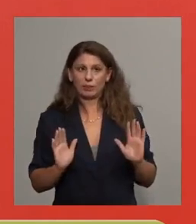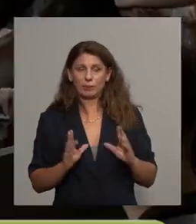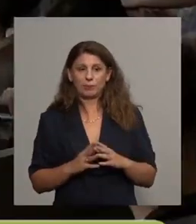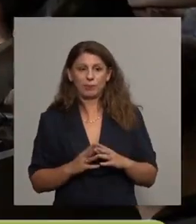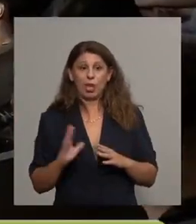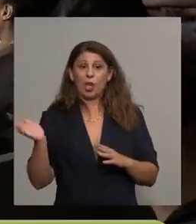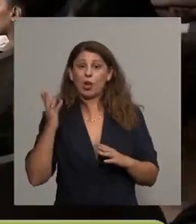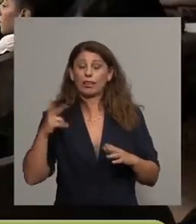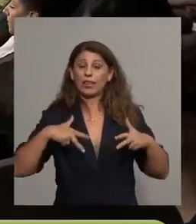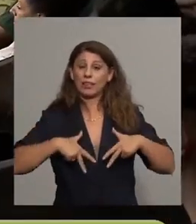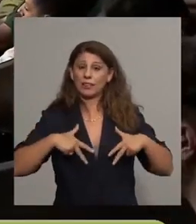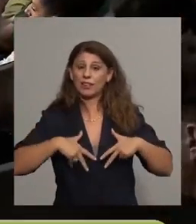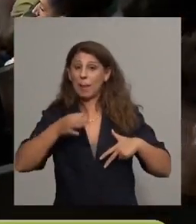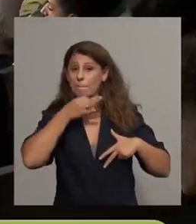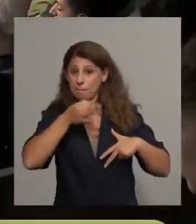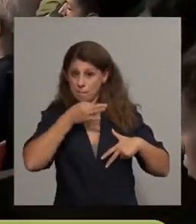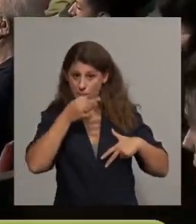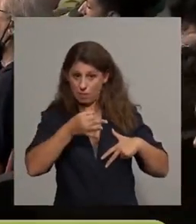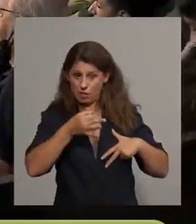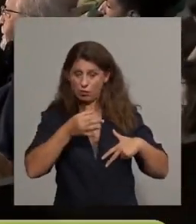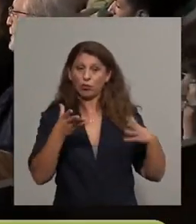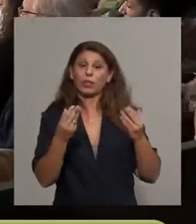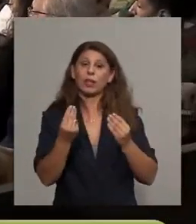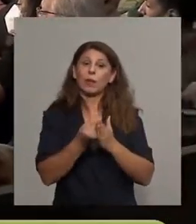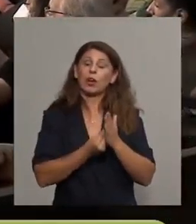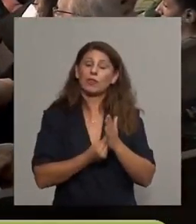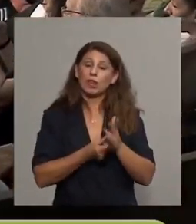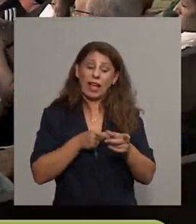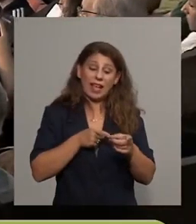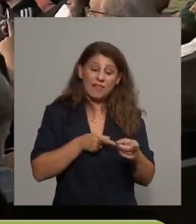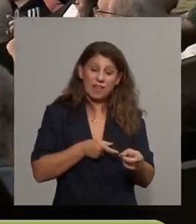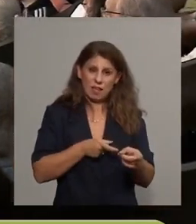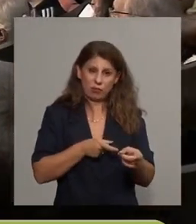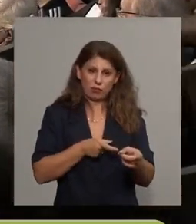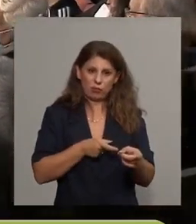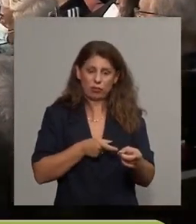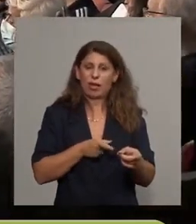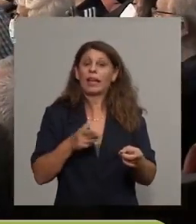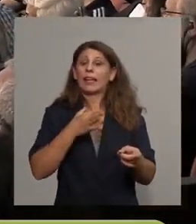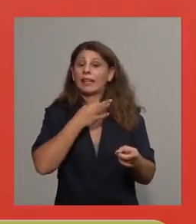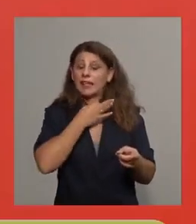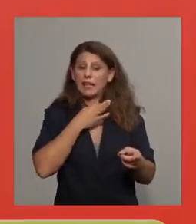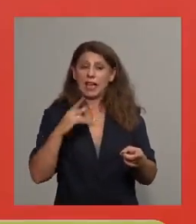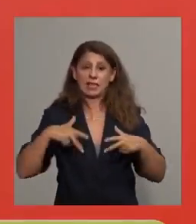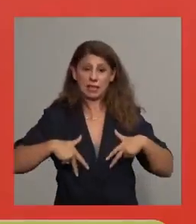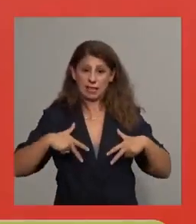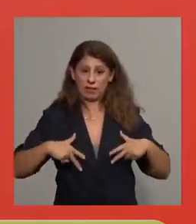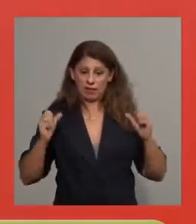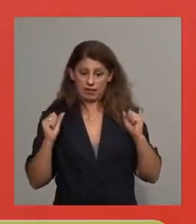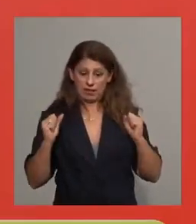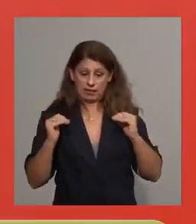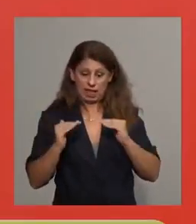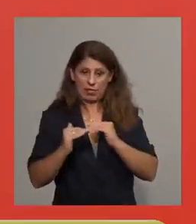όταν οι κυβερνώντες μιλούν και πολλές φορές εκβιάζουν για την ανάγκη κυβερνητικής